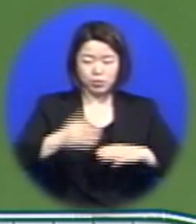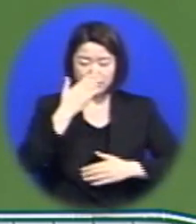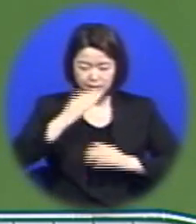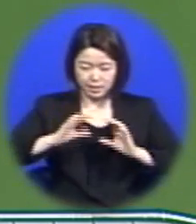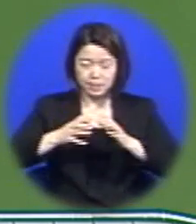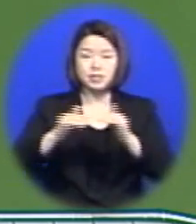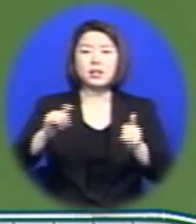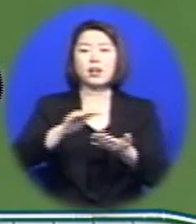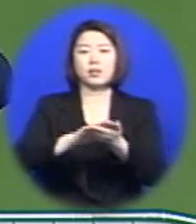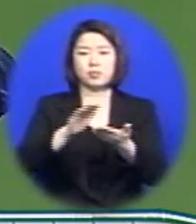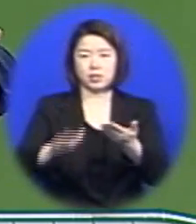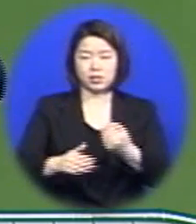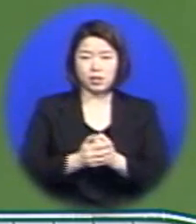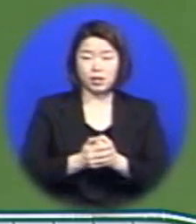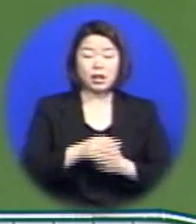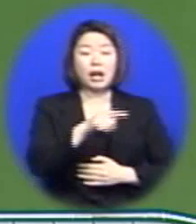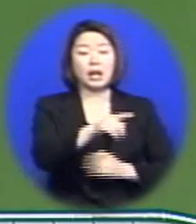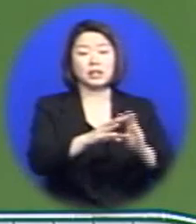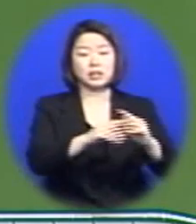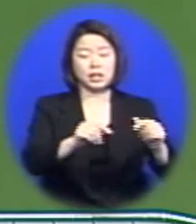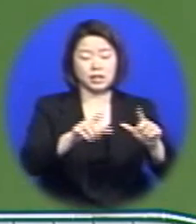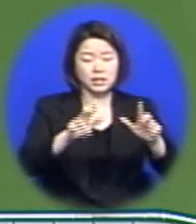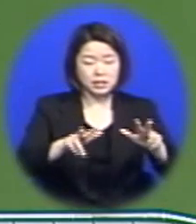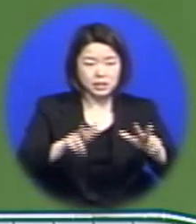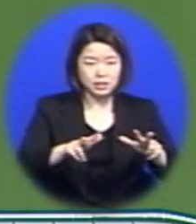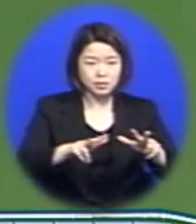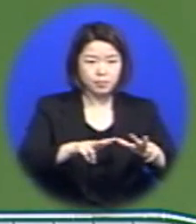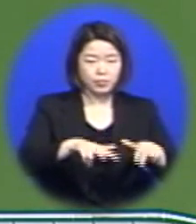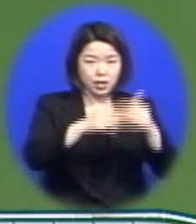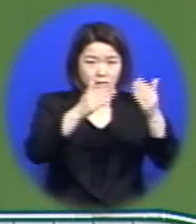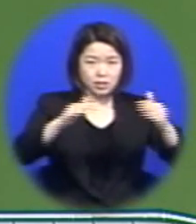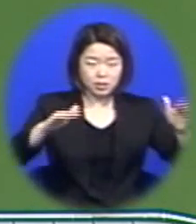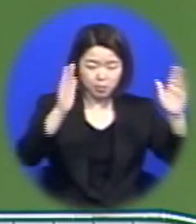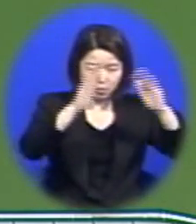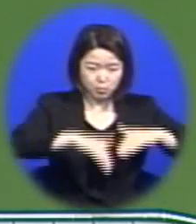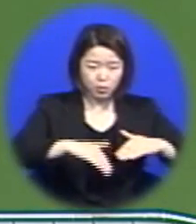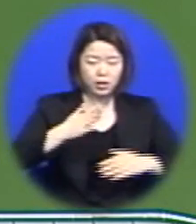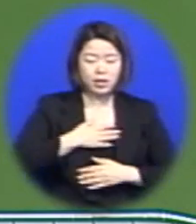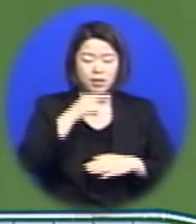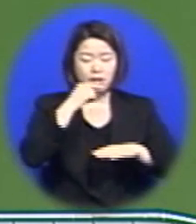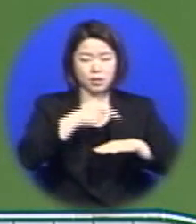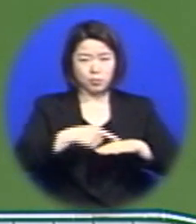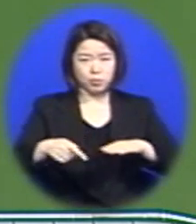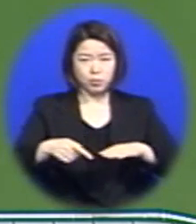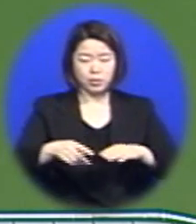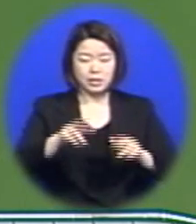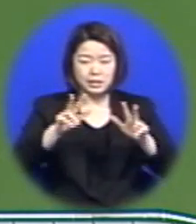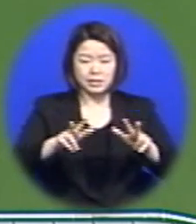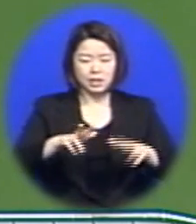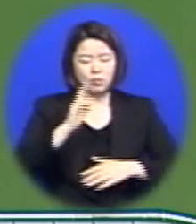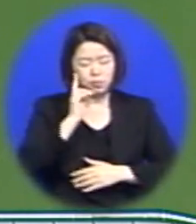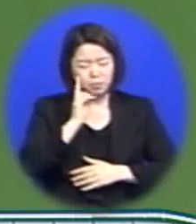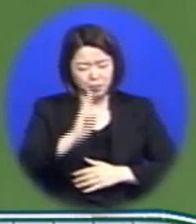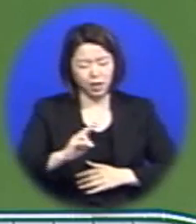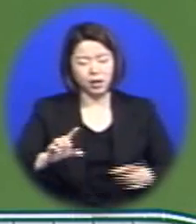그 땅이 지금 성벽이 무너져서 저희 동족들이 너무너무 비참한 지경에